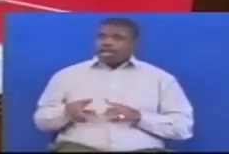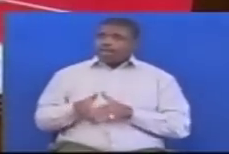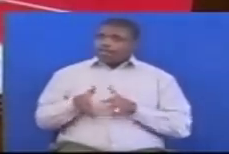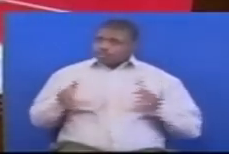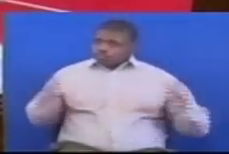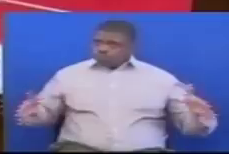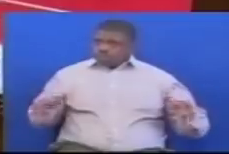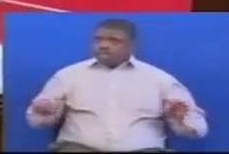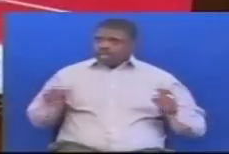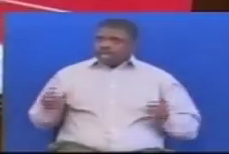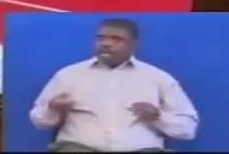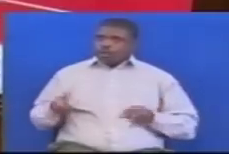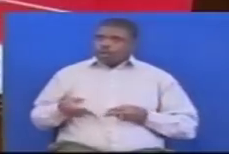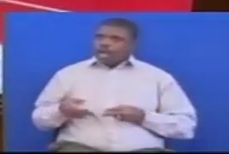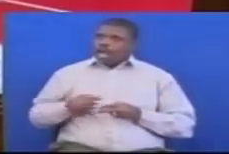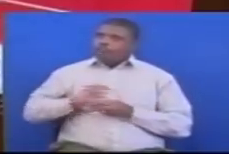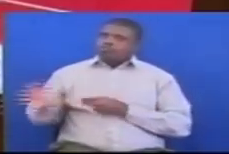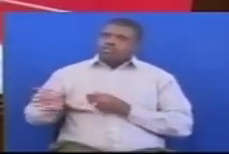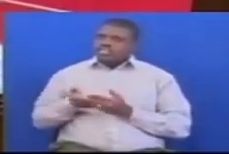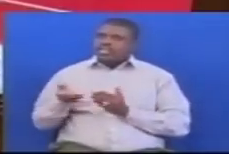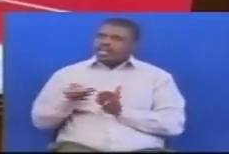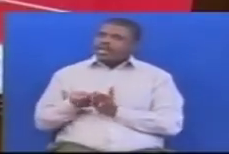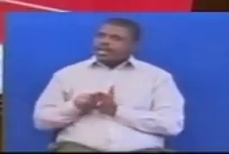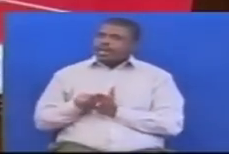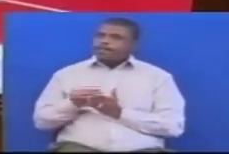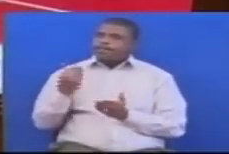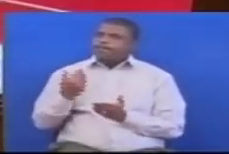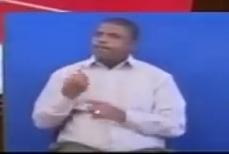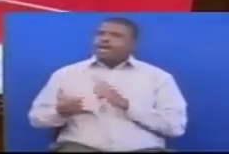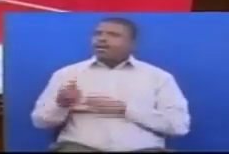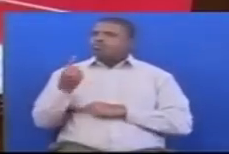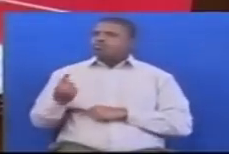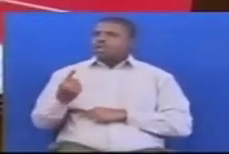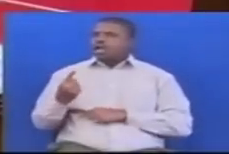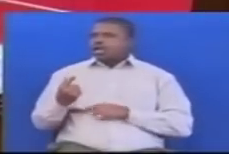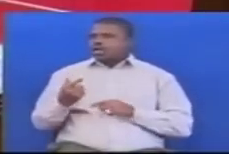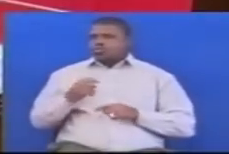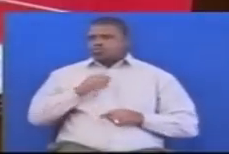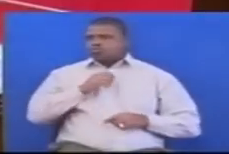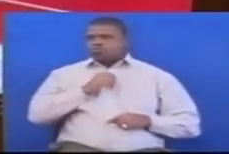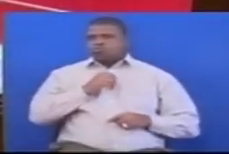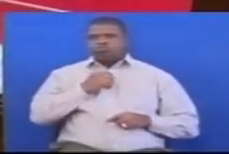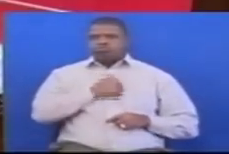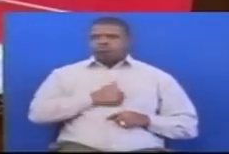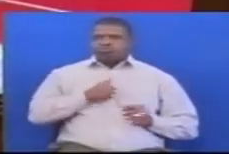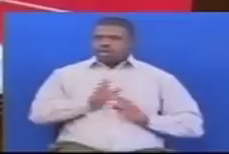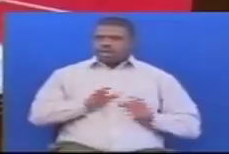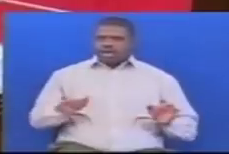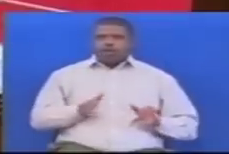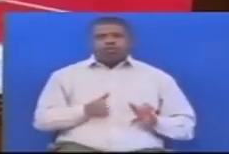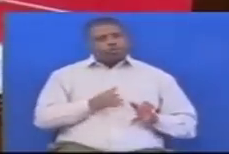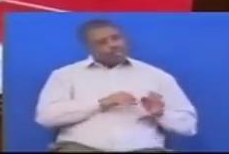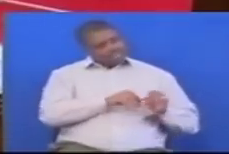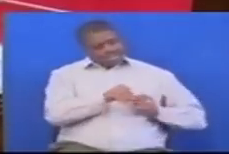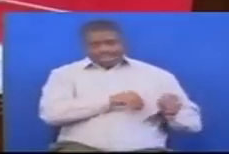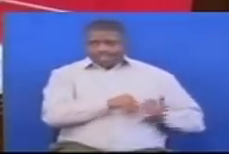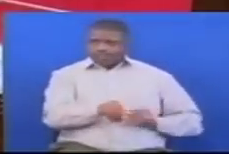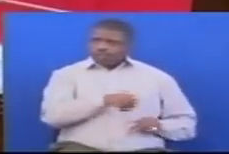au atapige zile hela mara moja. Hamna kuonea huruma. Wamezidi kuchakachua kwenye mabwawa haya, mabwawa maji